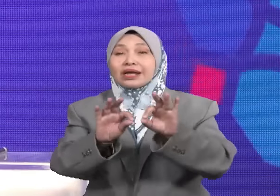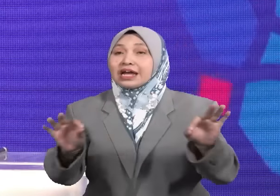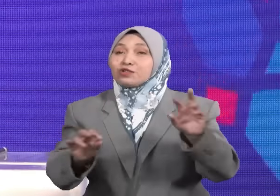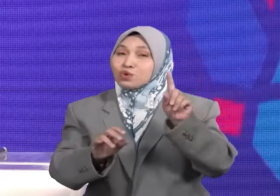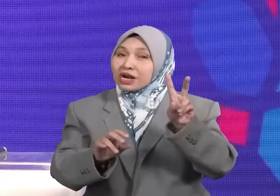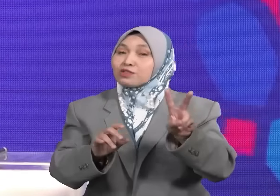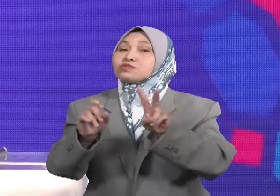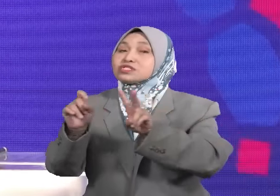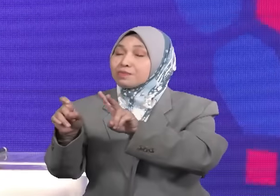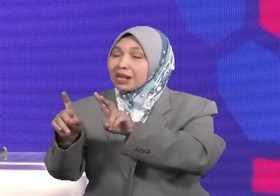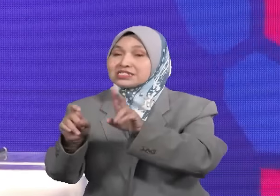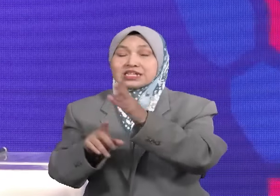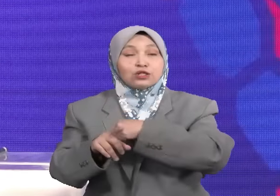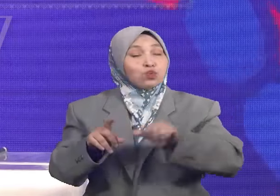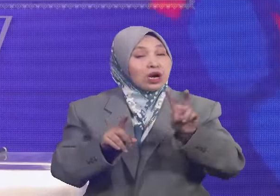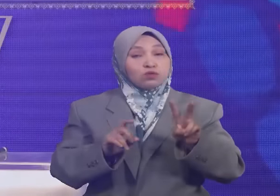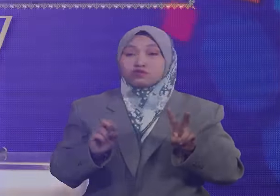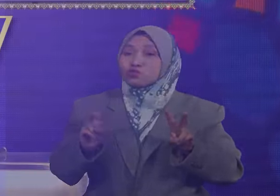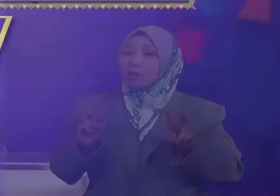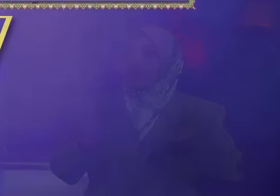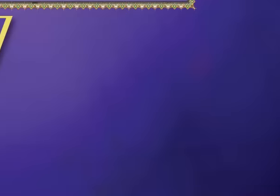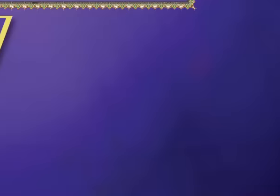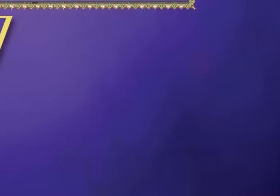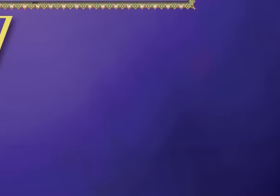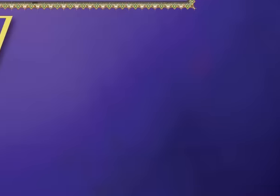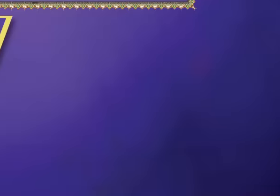211 dan 212.